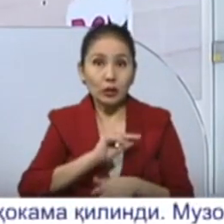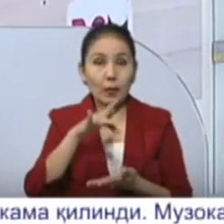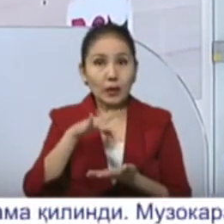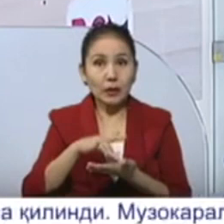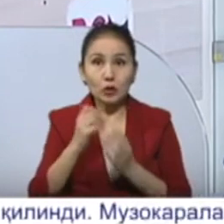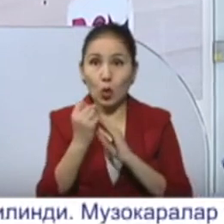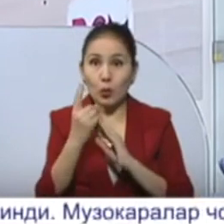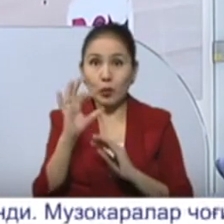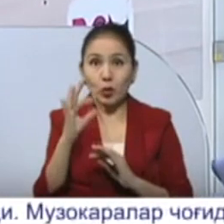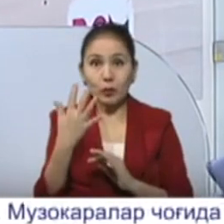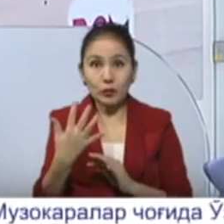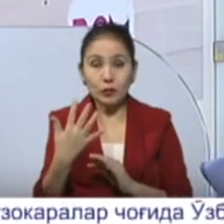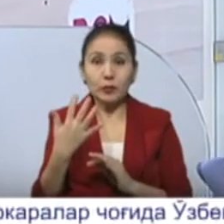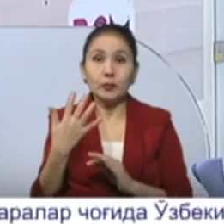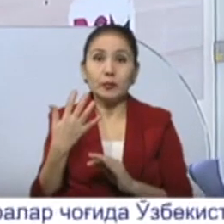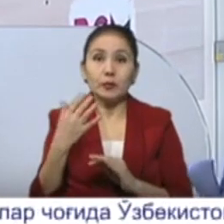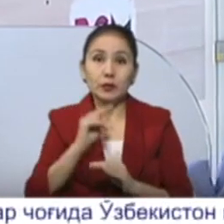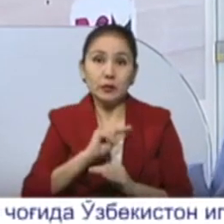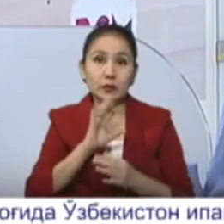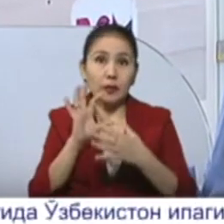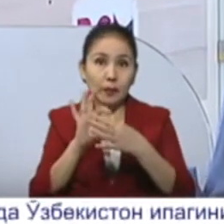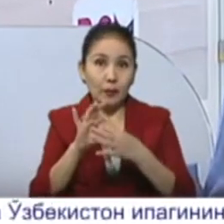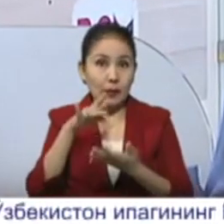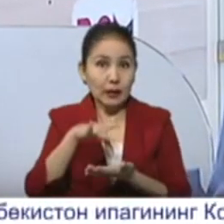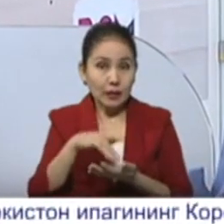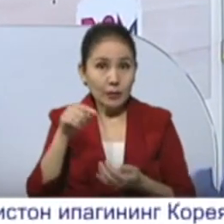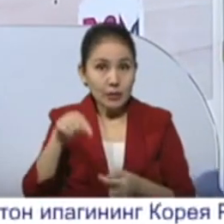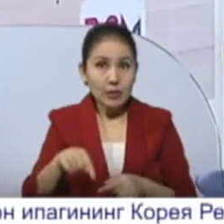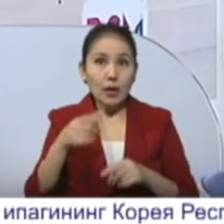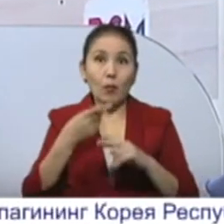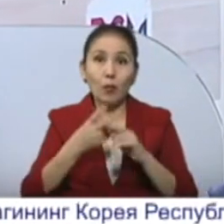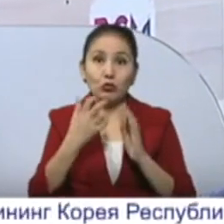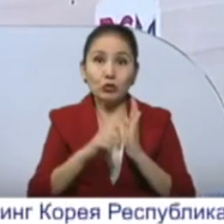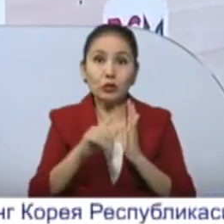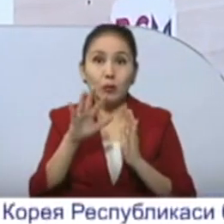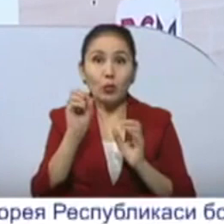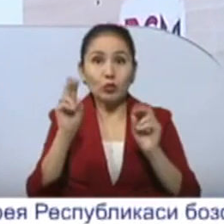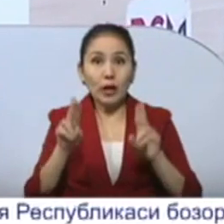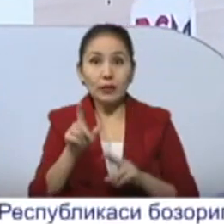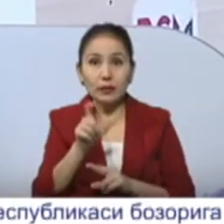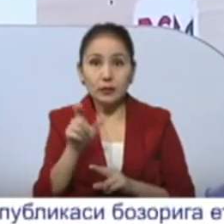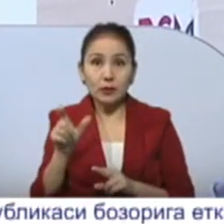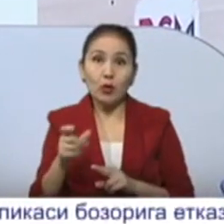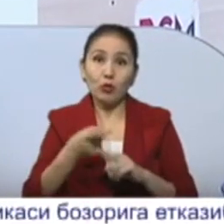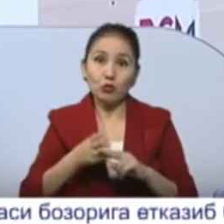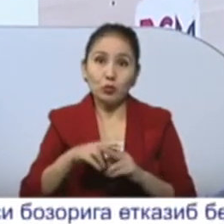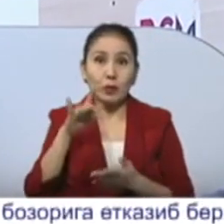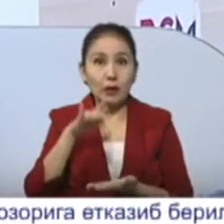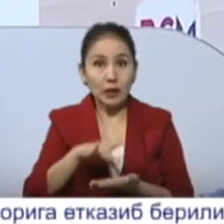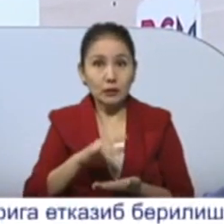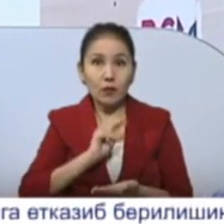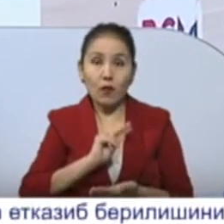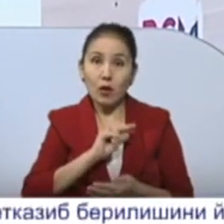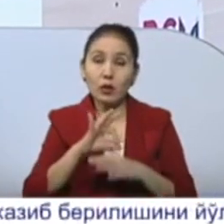biri 1505 qisqa raqamlari orqali bog'lanish mumkin bo'lgan markazdamiz. Bugungi kunda 370 dan ortiq mutaxassis ushbu markazda faoliyat